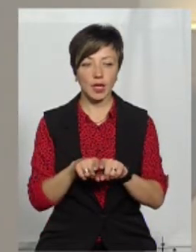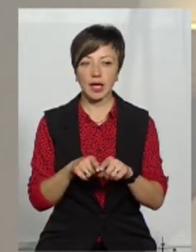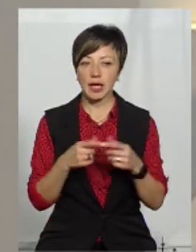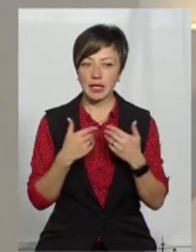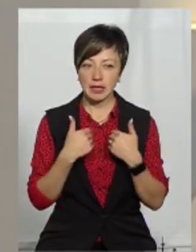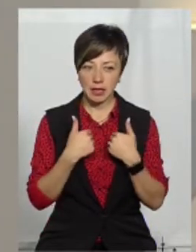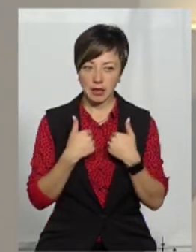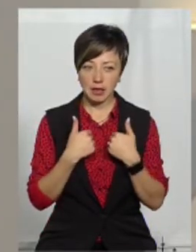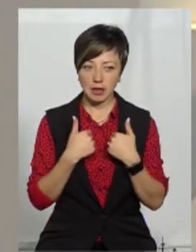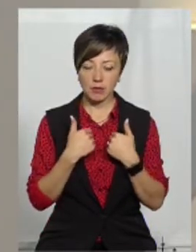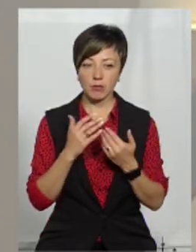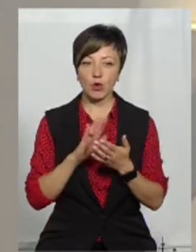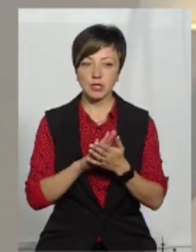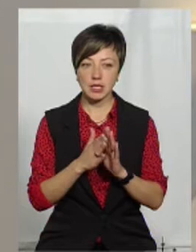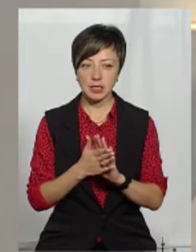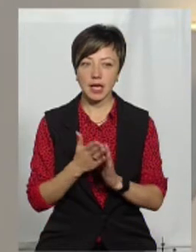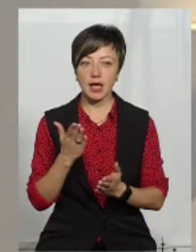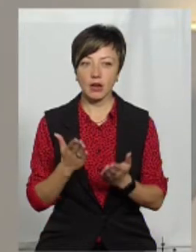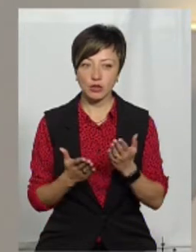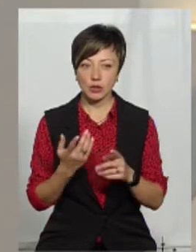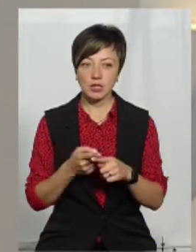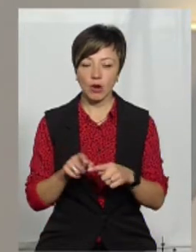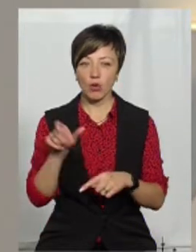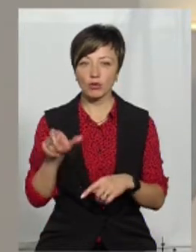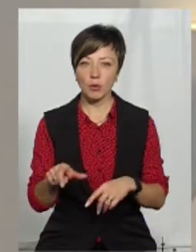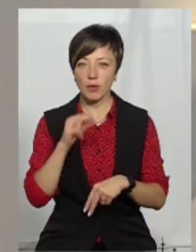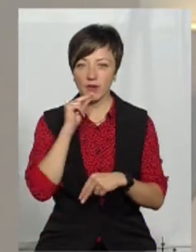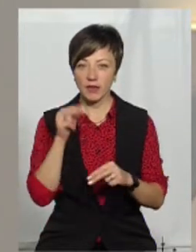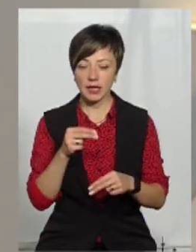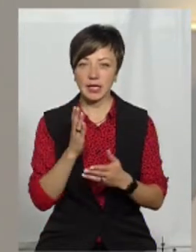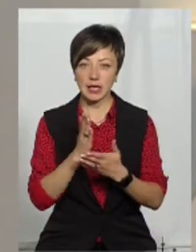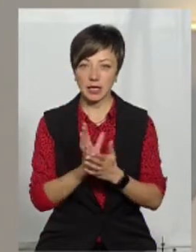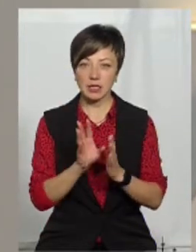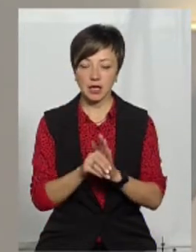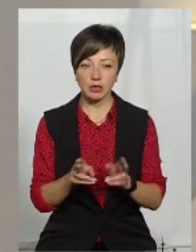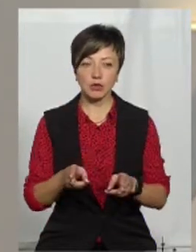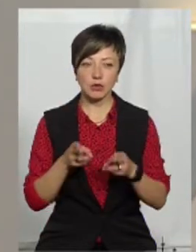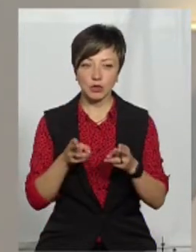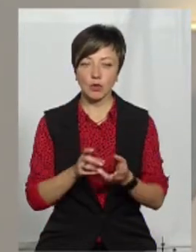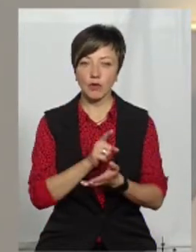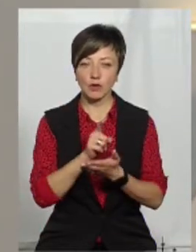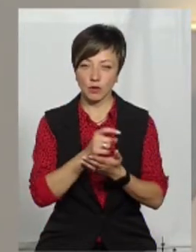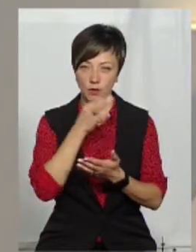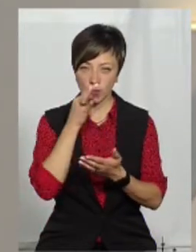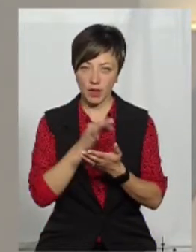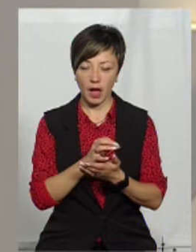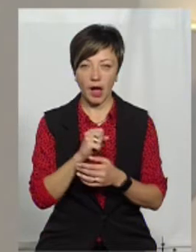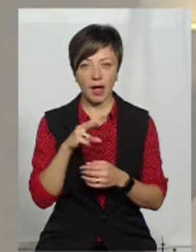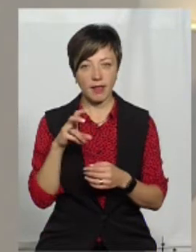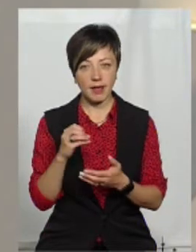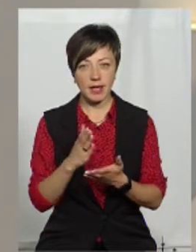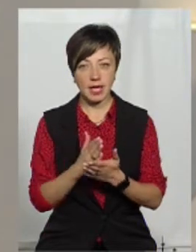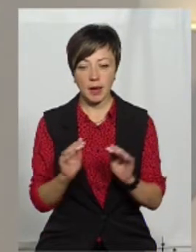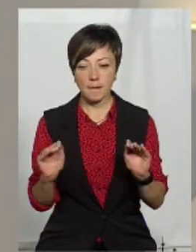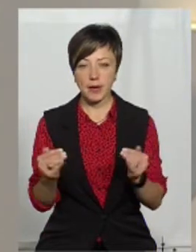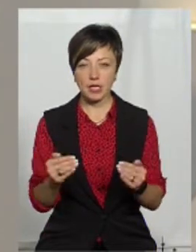Я позицію маю наступну. Якщо дійсно ця особа винна і в неї є склад злочину, вона обов'язково має понести відповідальність. Але є